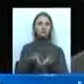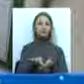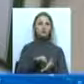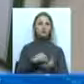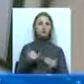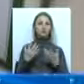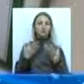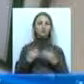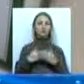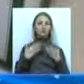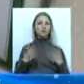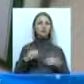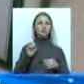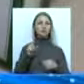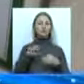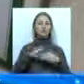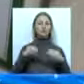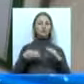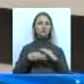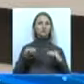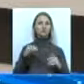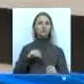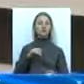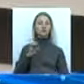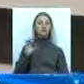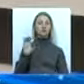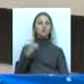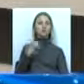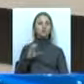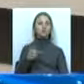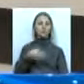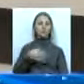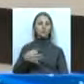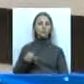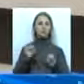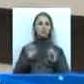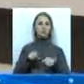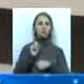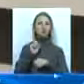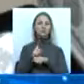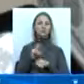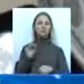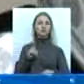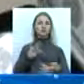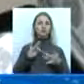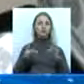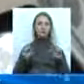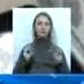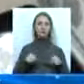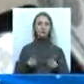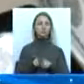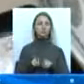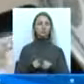да ақпарат алуға болады. Қазіргі таңда алтын құймалармен бірге күмістен жасалған коллекциялық монеталар да үлкен сұранысқа ие. Оларға